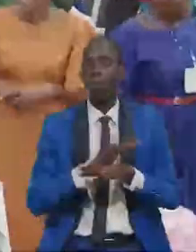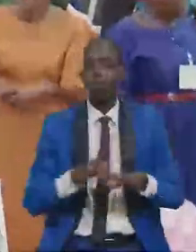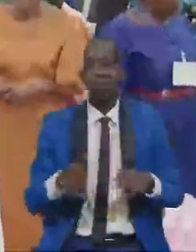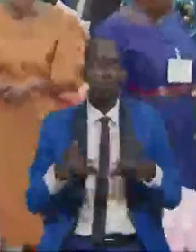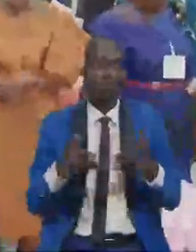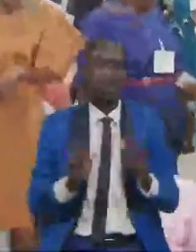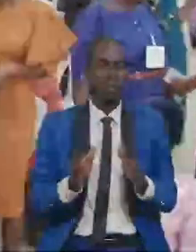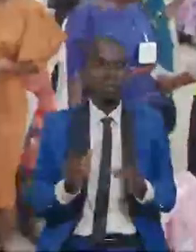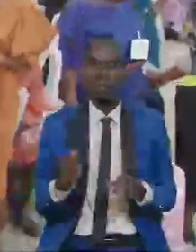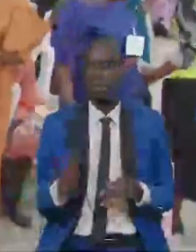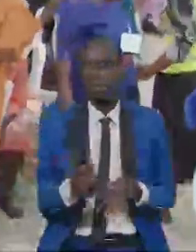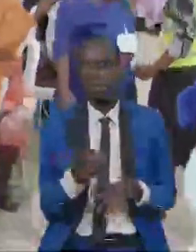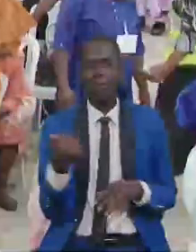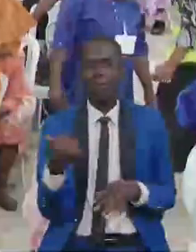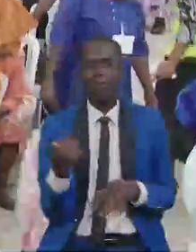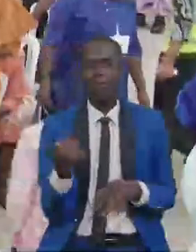Ne permets pas à un joueur